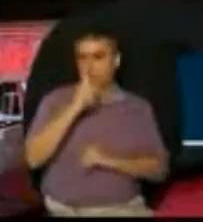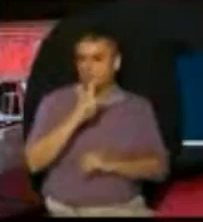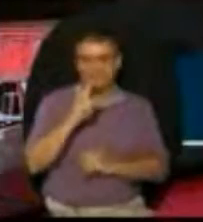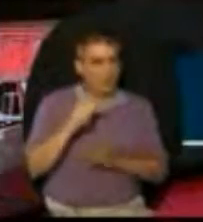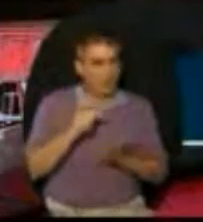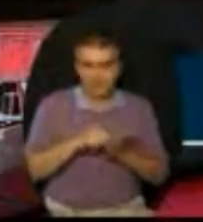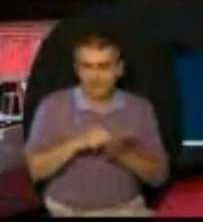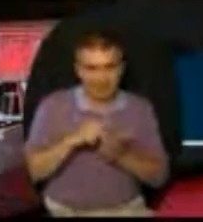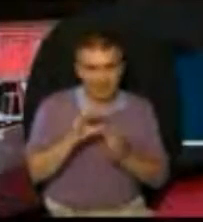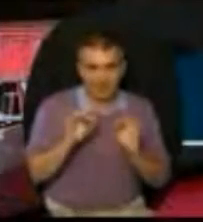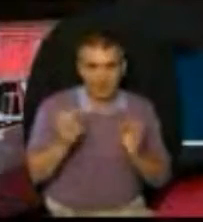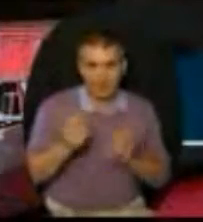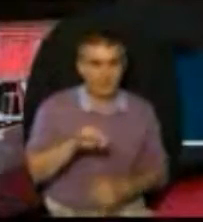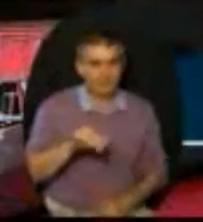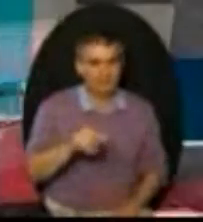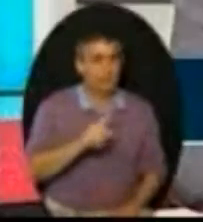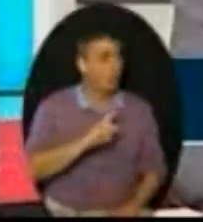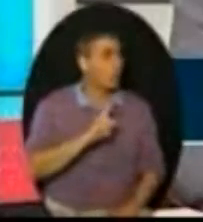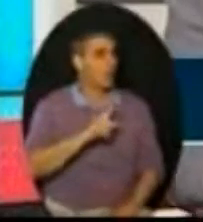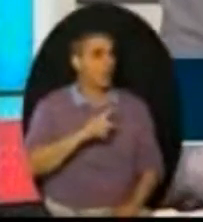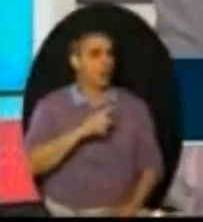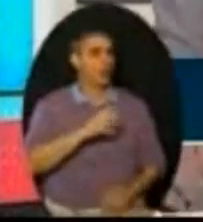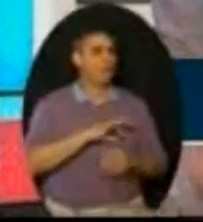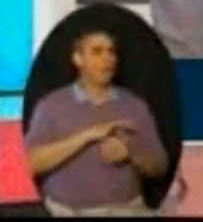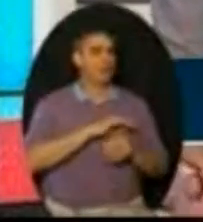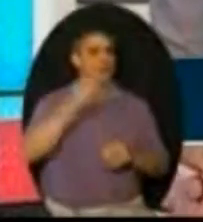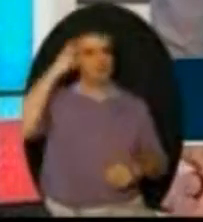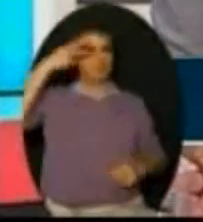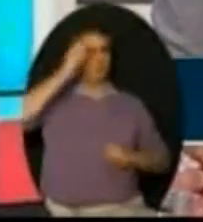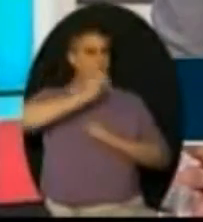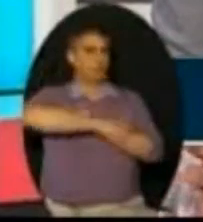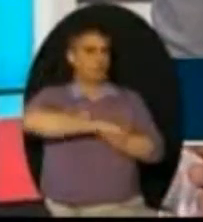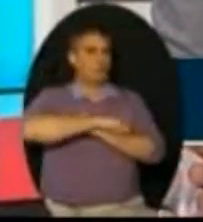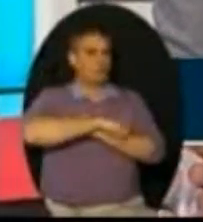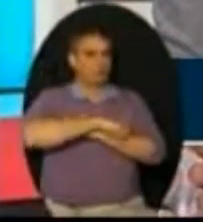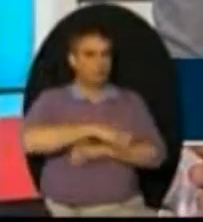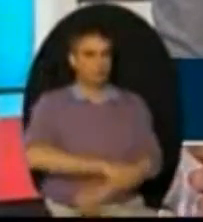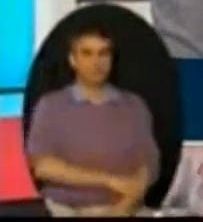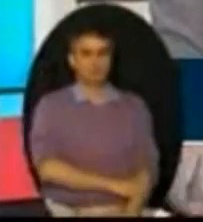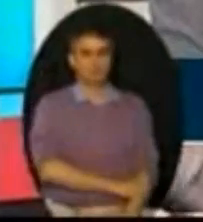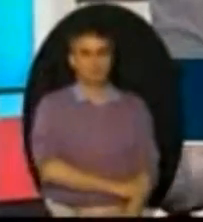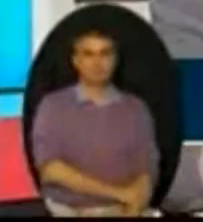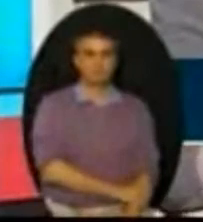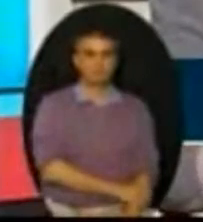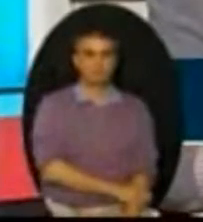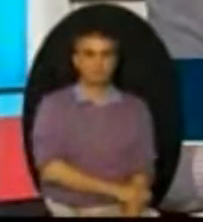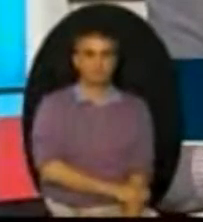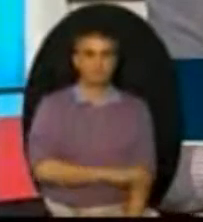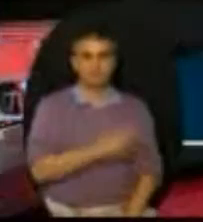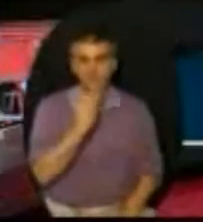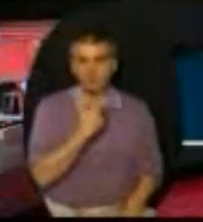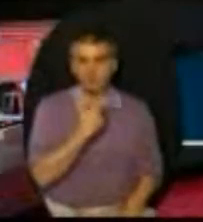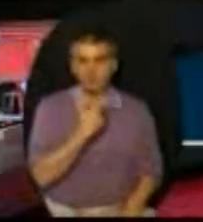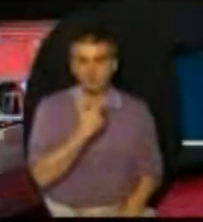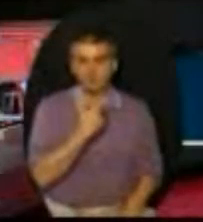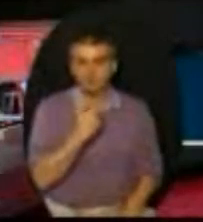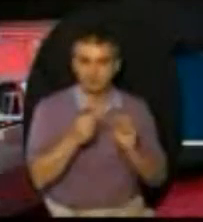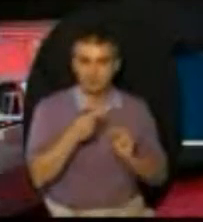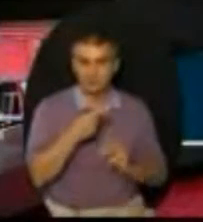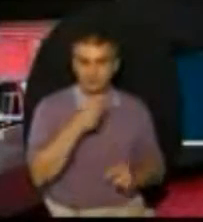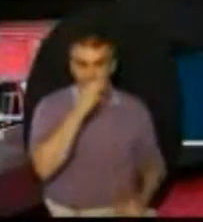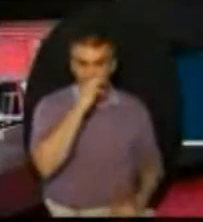נובע מפתיחת לא בתי קזינו. לא מנהלים את בתי הקזינו בדרך כלל פרופסורים מהאוניברסיטה. הבתי קזינו... וגם לא רבנים. אז רק אני אשלים את המשפט. כן.